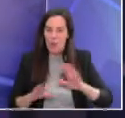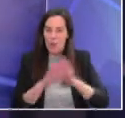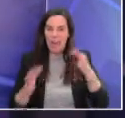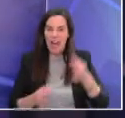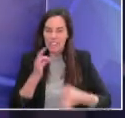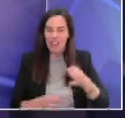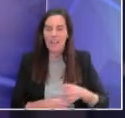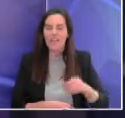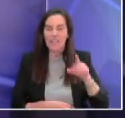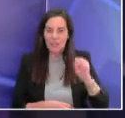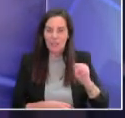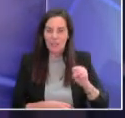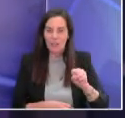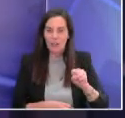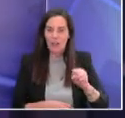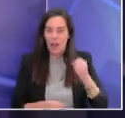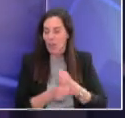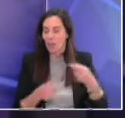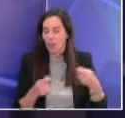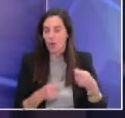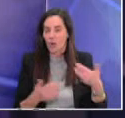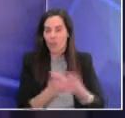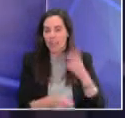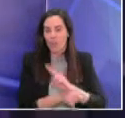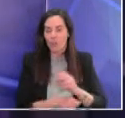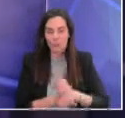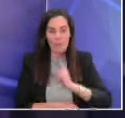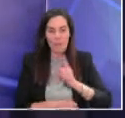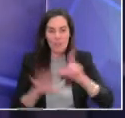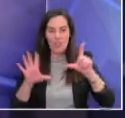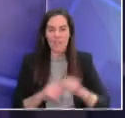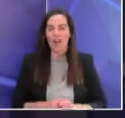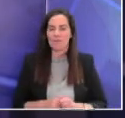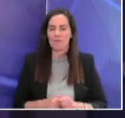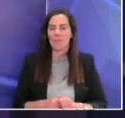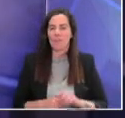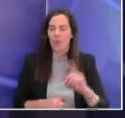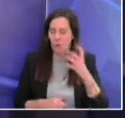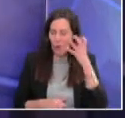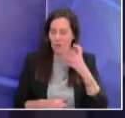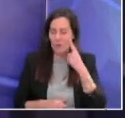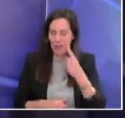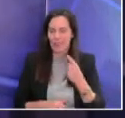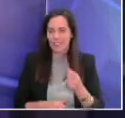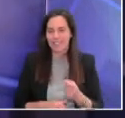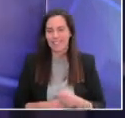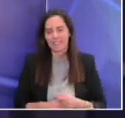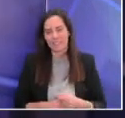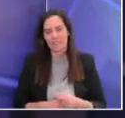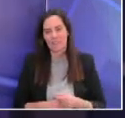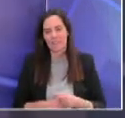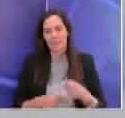השחקנים של סמפדוריה שיתפו את הפייק ניוז, והם קראו אותם שבע. בואו נראה הודעה מאוד מאוד מעניינת. כולנו אוהבים קצת להתעסק